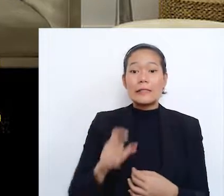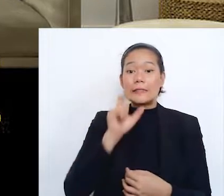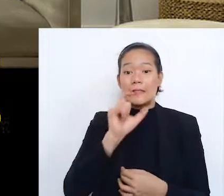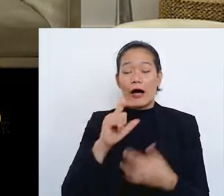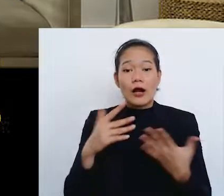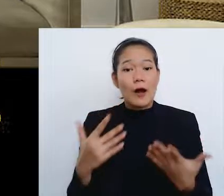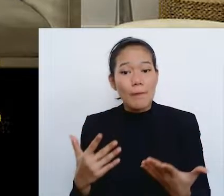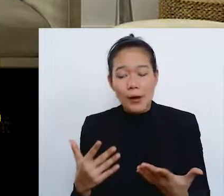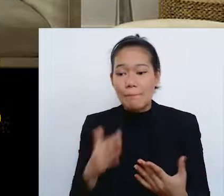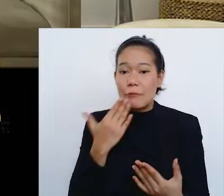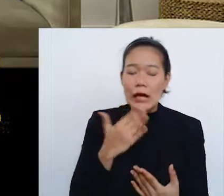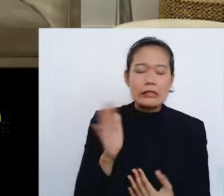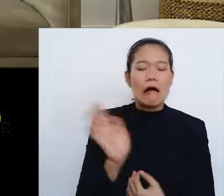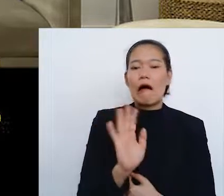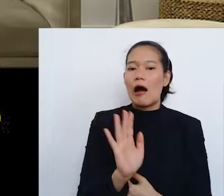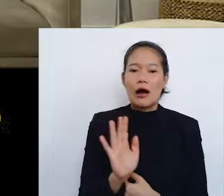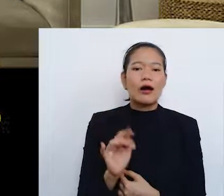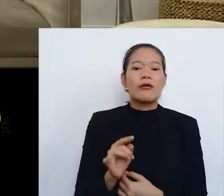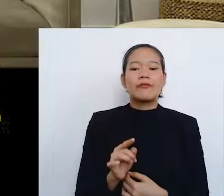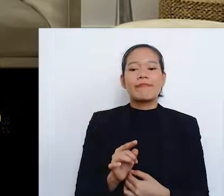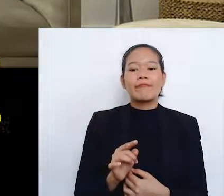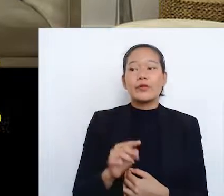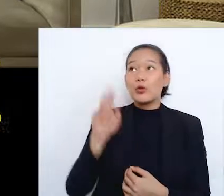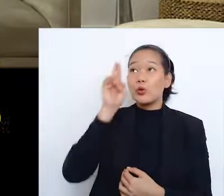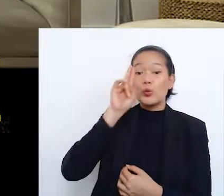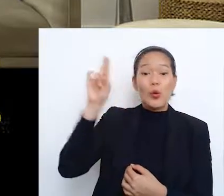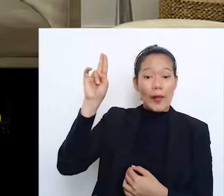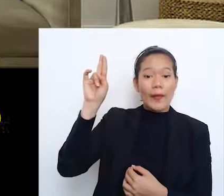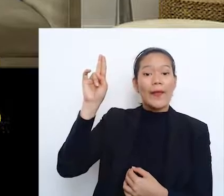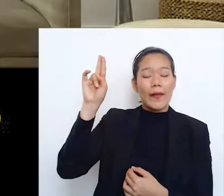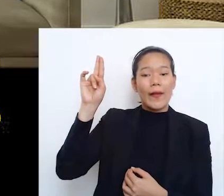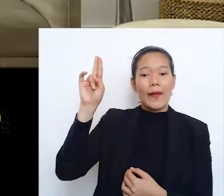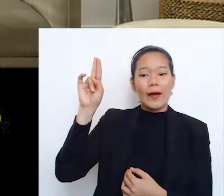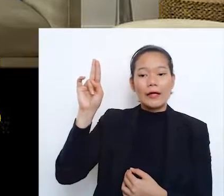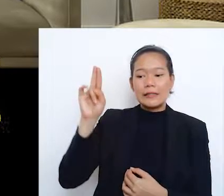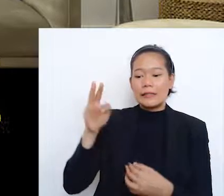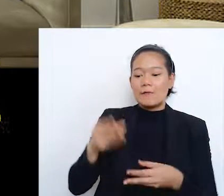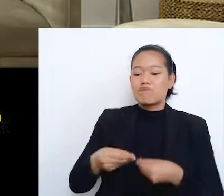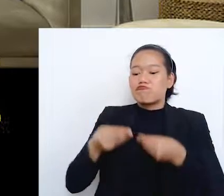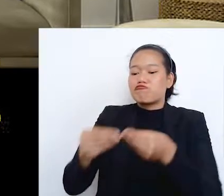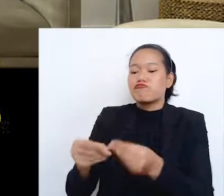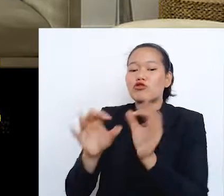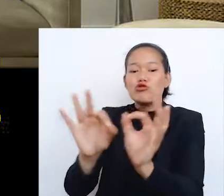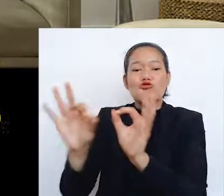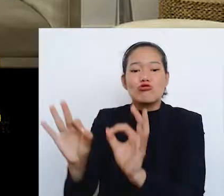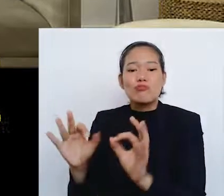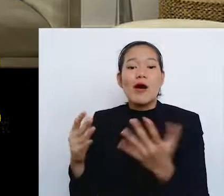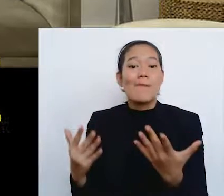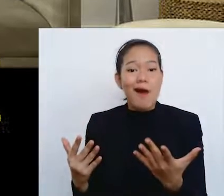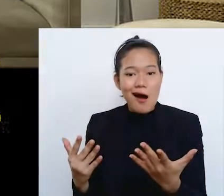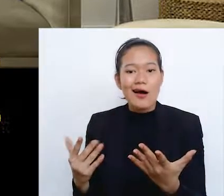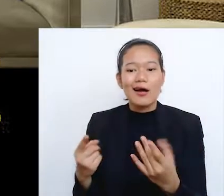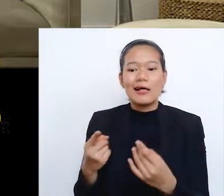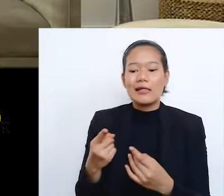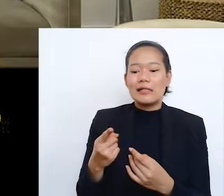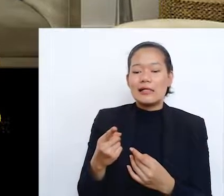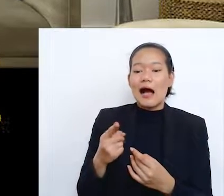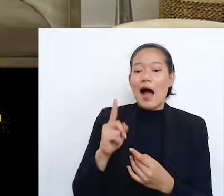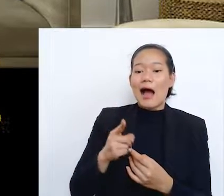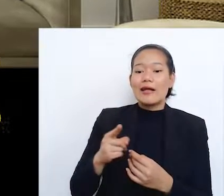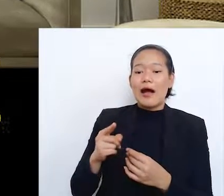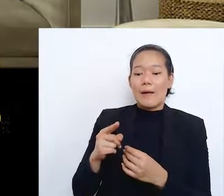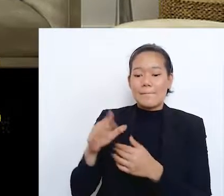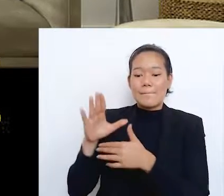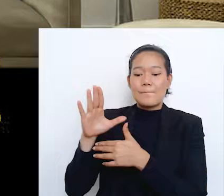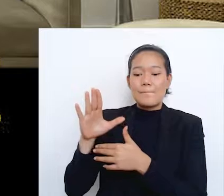ajaib, dengan cara yang tidak biasa. Tuhan mencukupkan mereka dengan